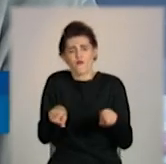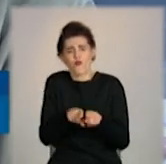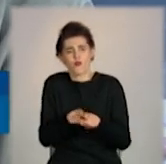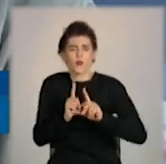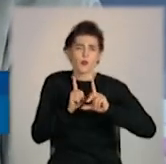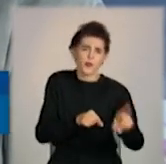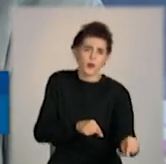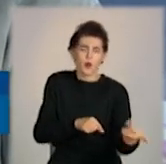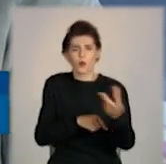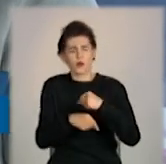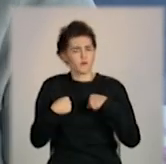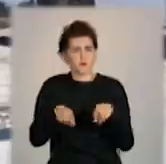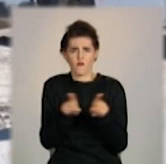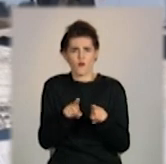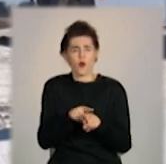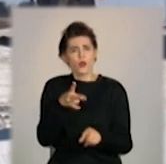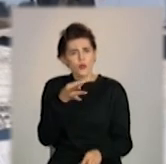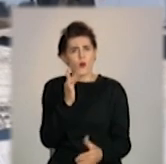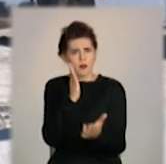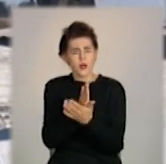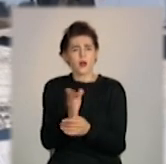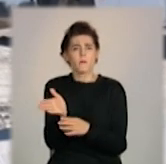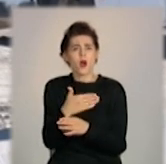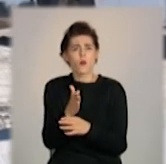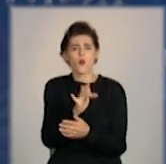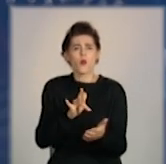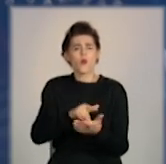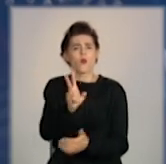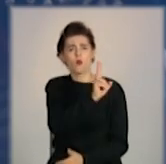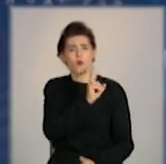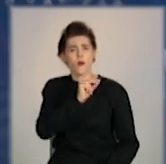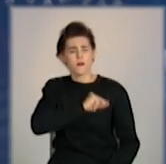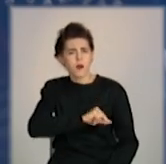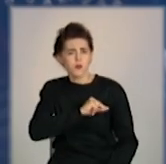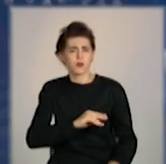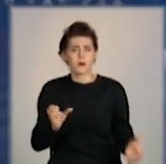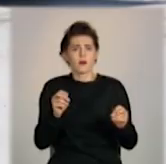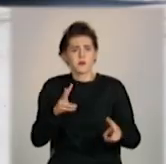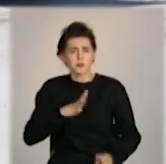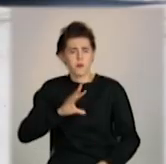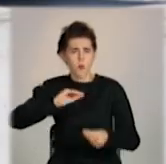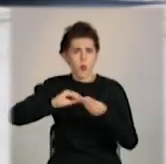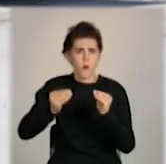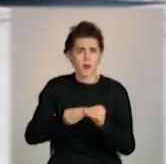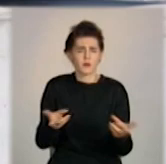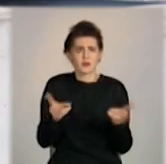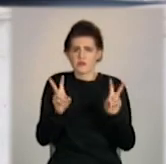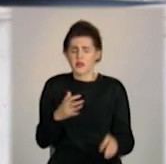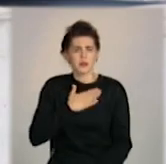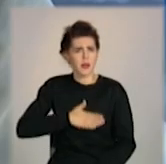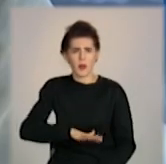ж, працюють люди в Маріуполі, працюють, живуть там, їздять кожен день. Там вже будуть проблеми. Неприємно це